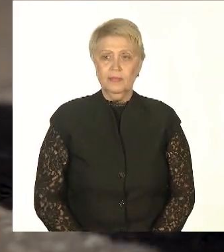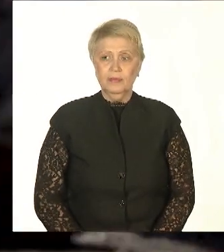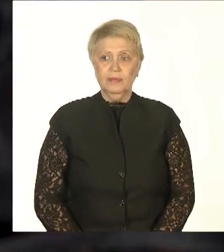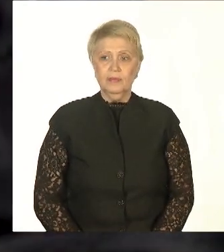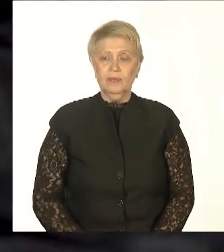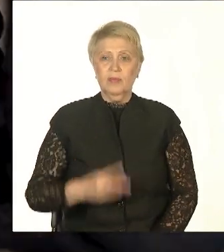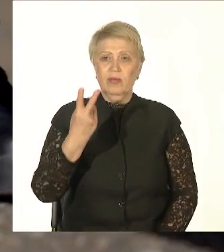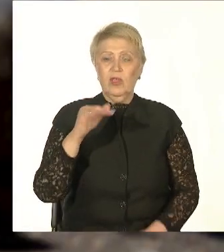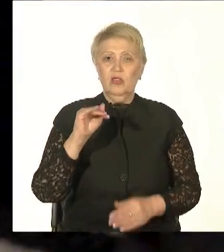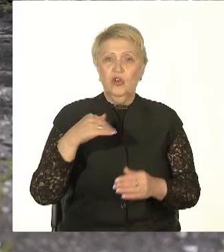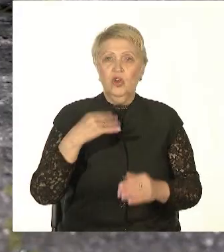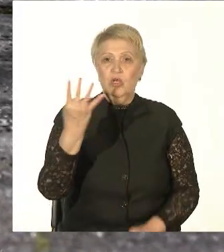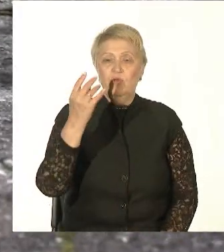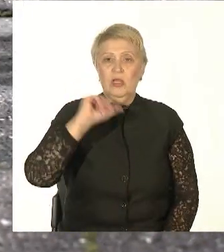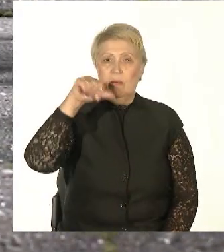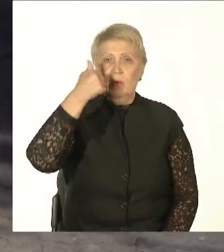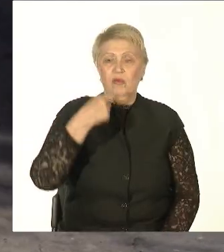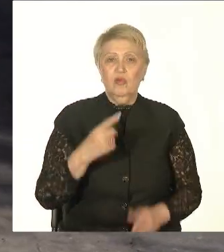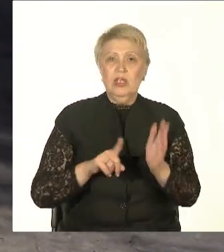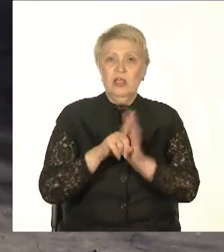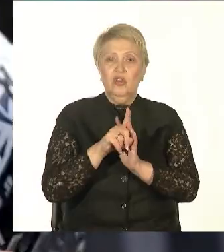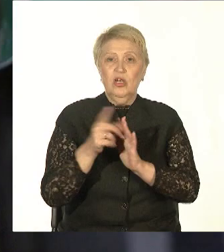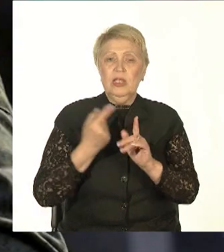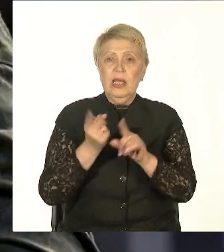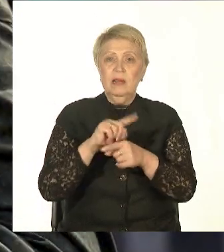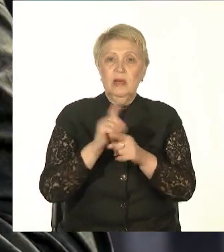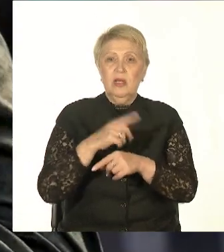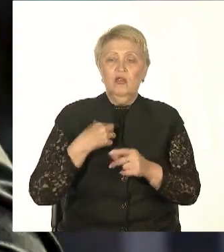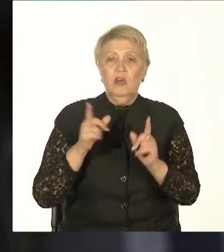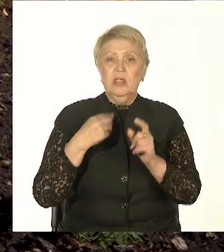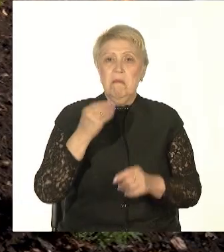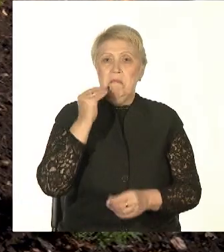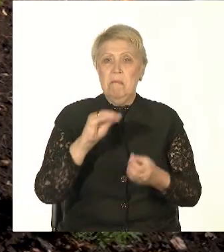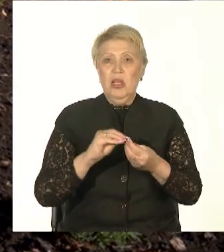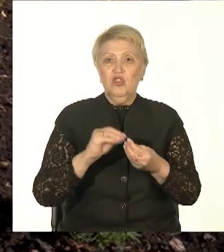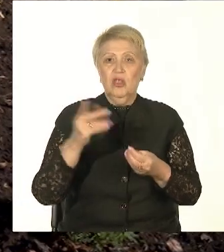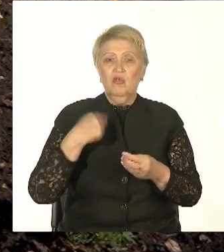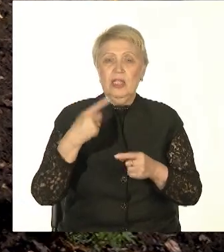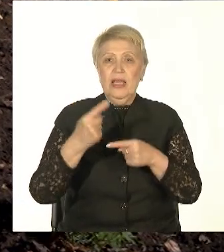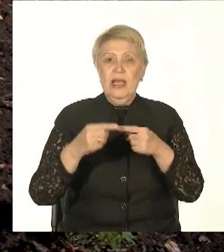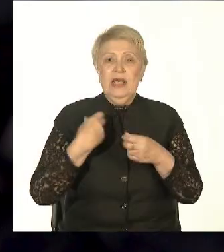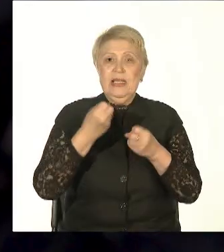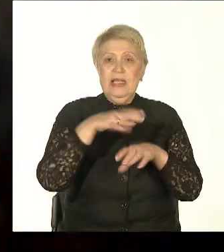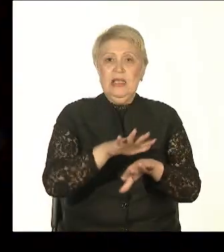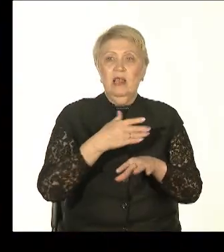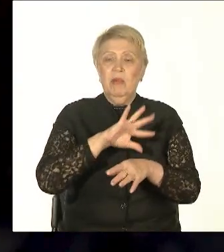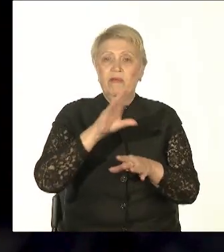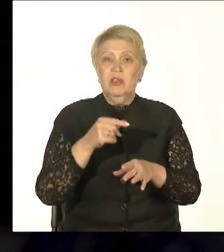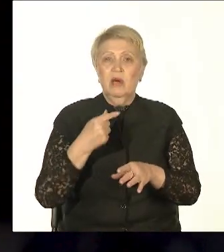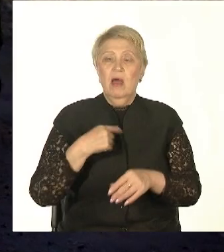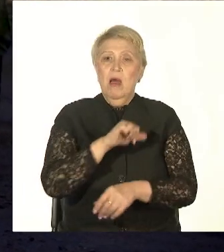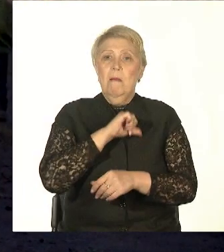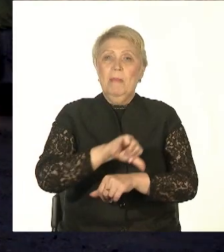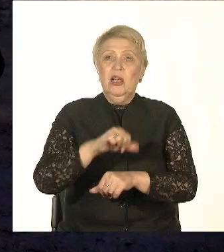В 2004 году начались кардинальные изменения прежней системы организации охраны государственной границы. Пограничные войска были